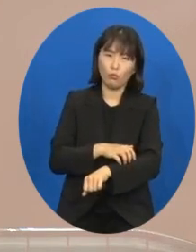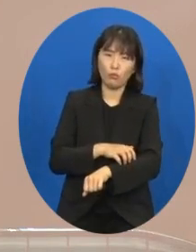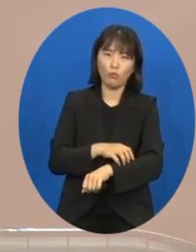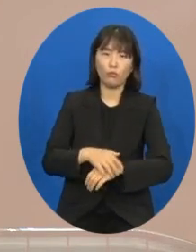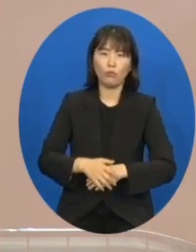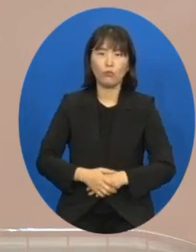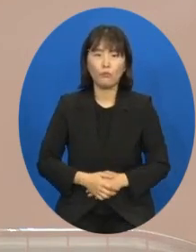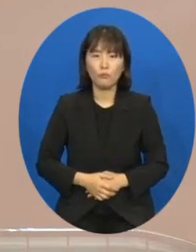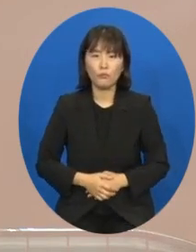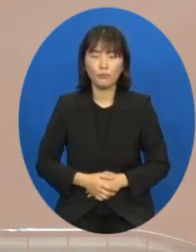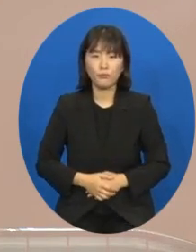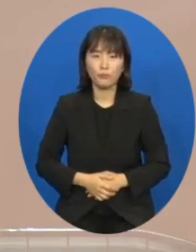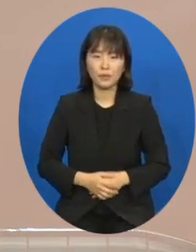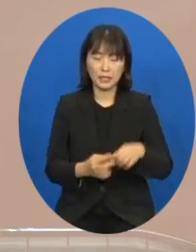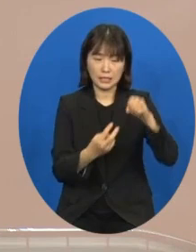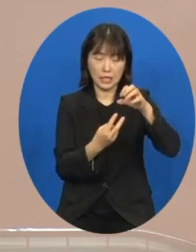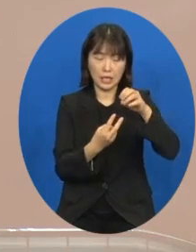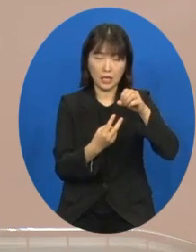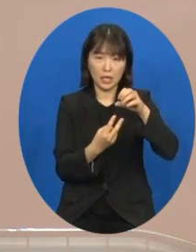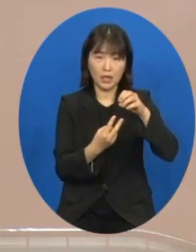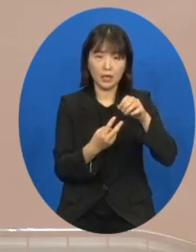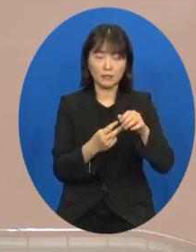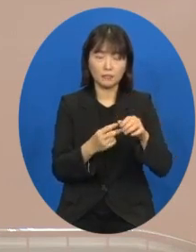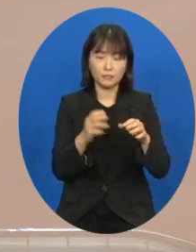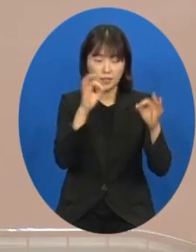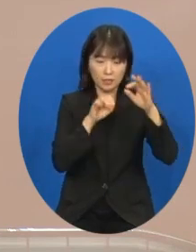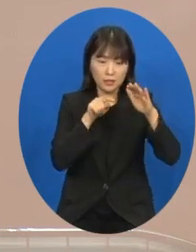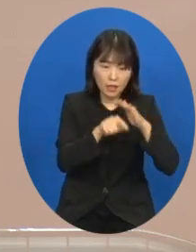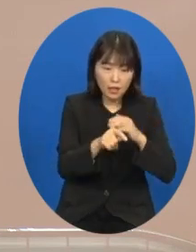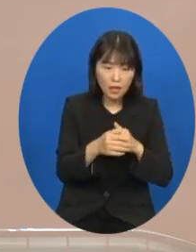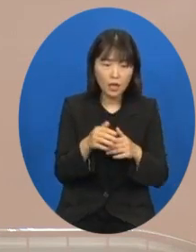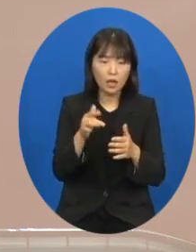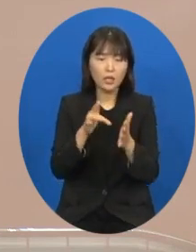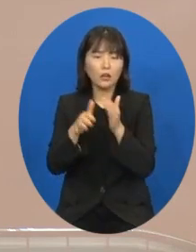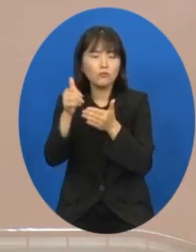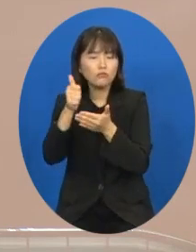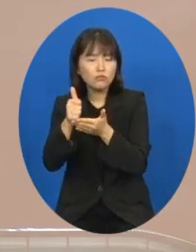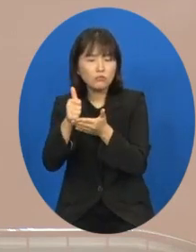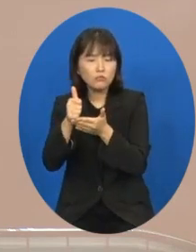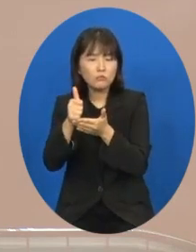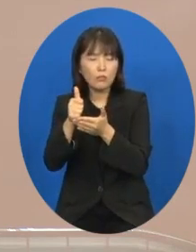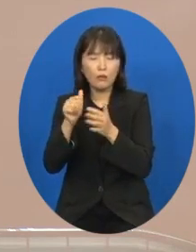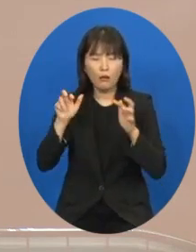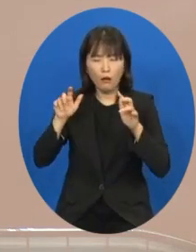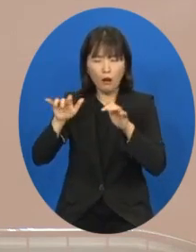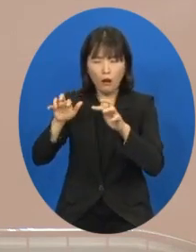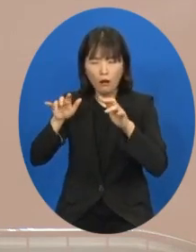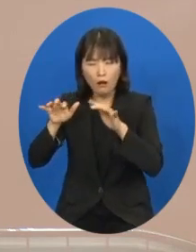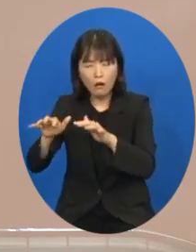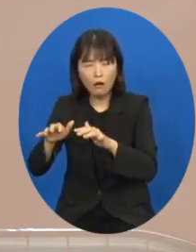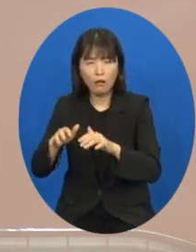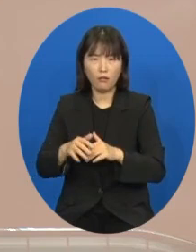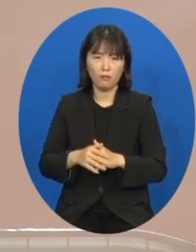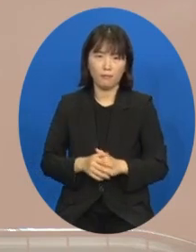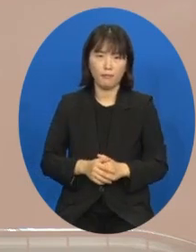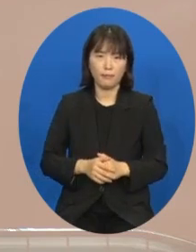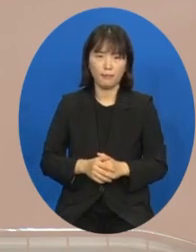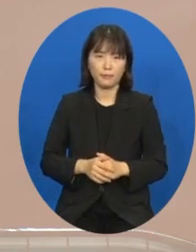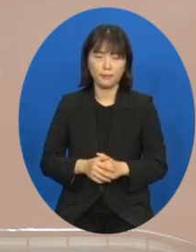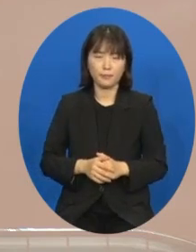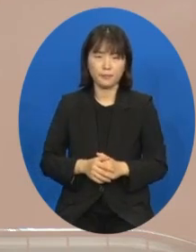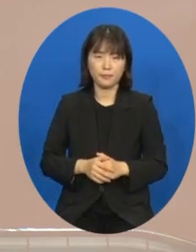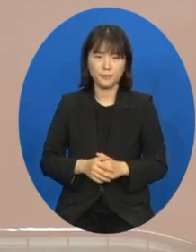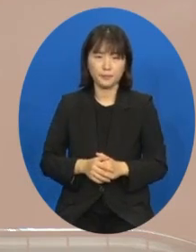그래서 세례 요한에게 찾아와서 예수님에게로 많은 사람이 몰려듭니다.